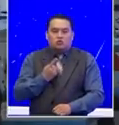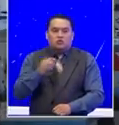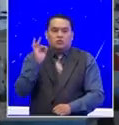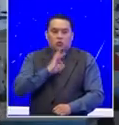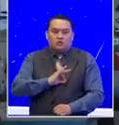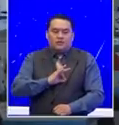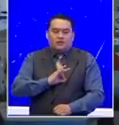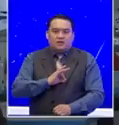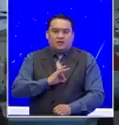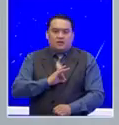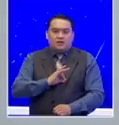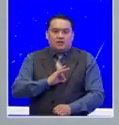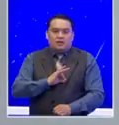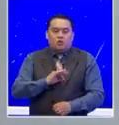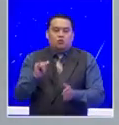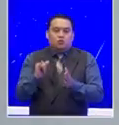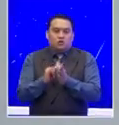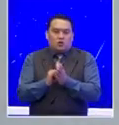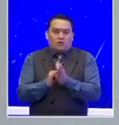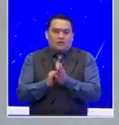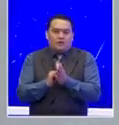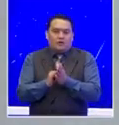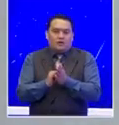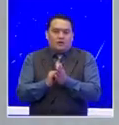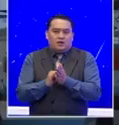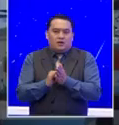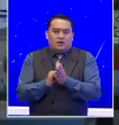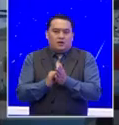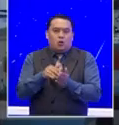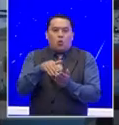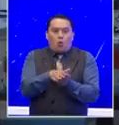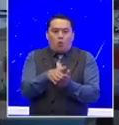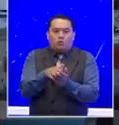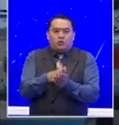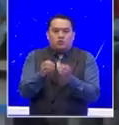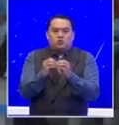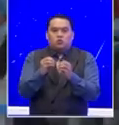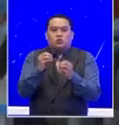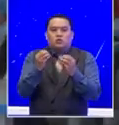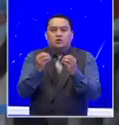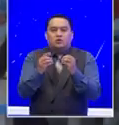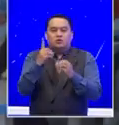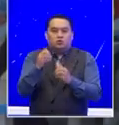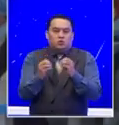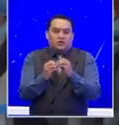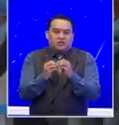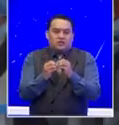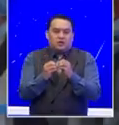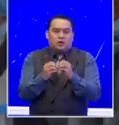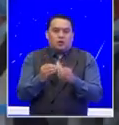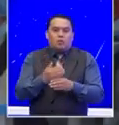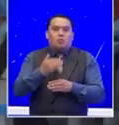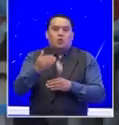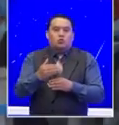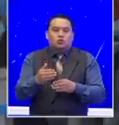будут по цене, не дороже установленной цены. Оптом где-то 110 пойдут. После пошива масок